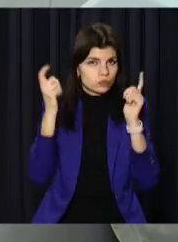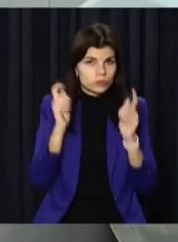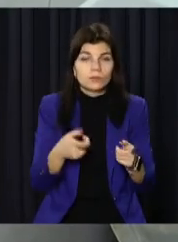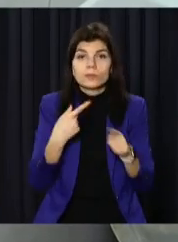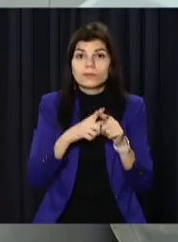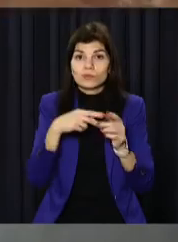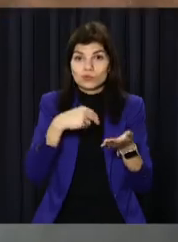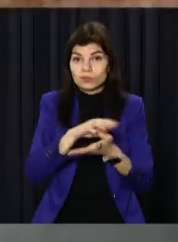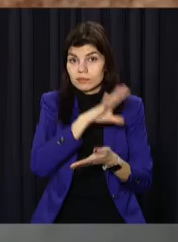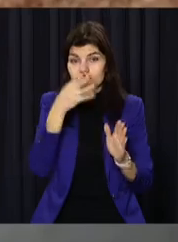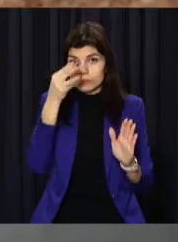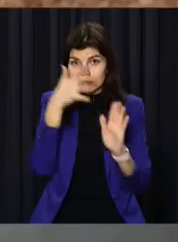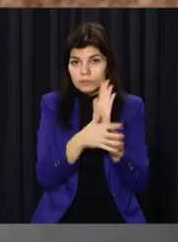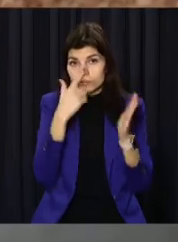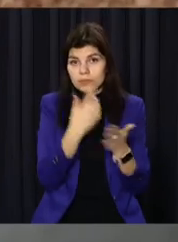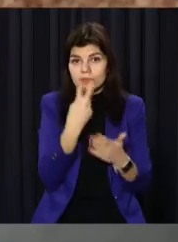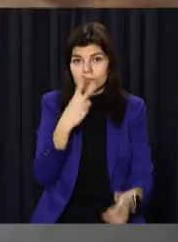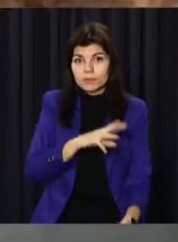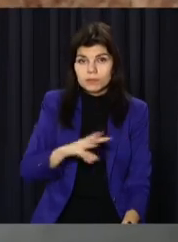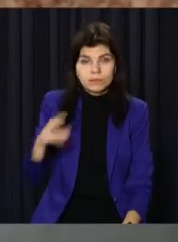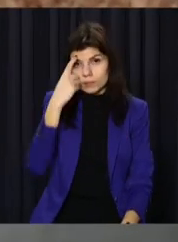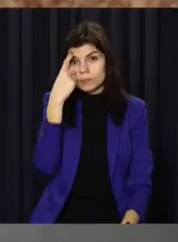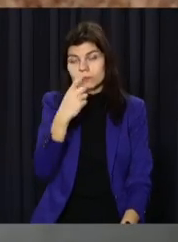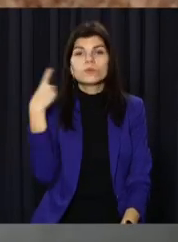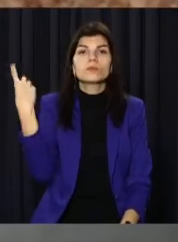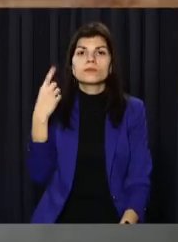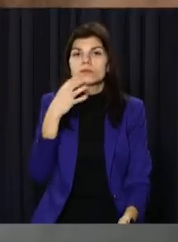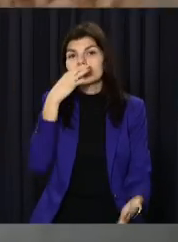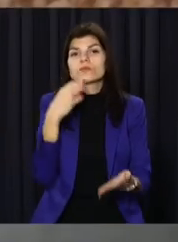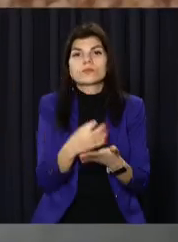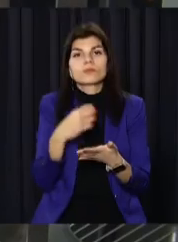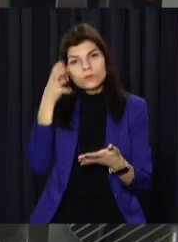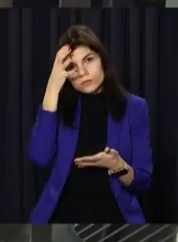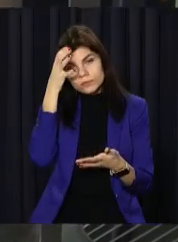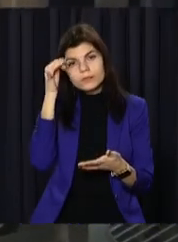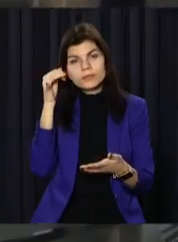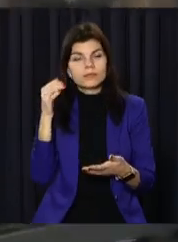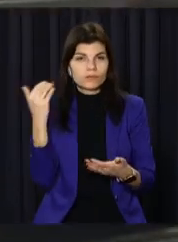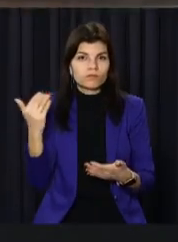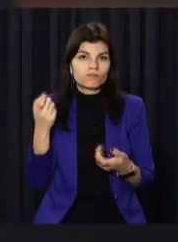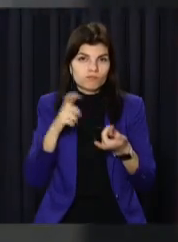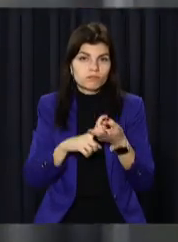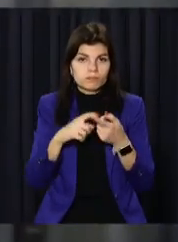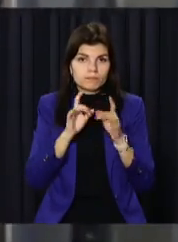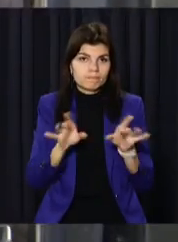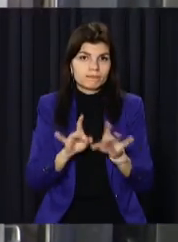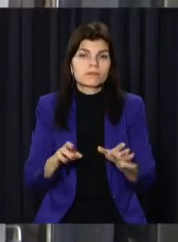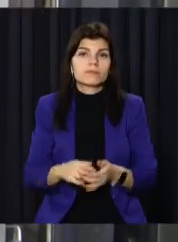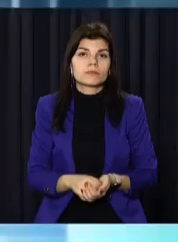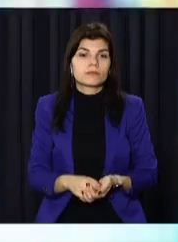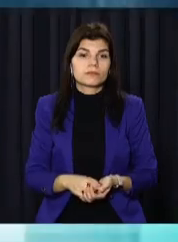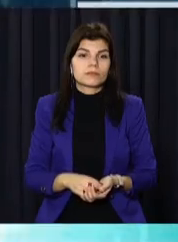придбання устаткування витратили майже 2 мільйони, повідомляють в обласному департаменті освіти і науки.